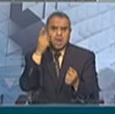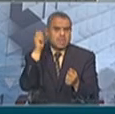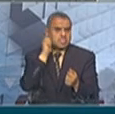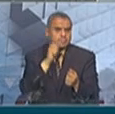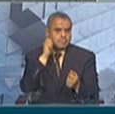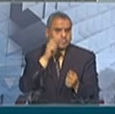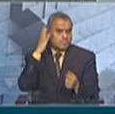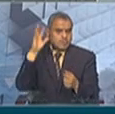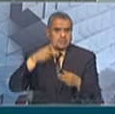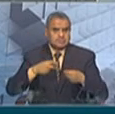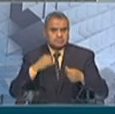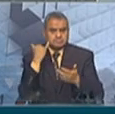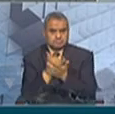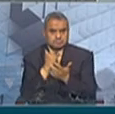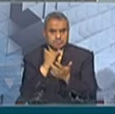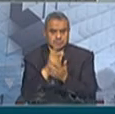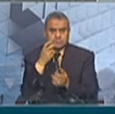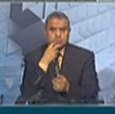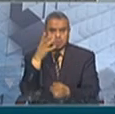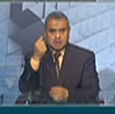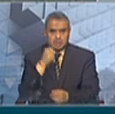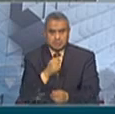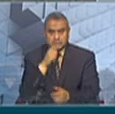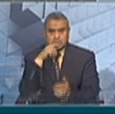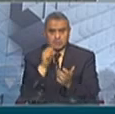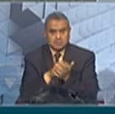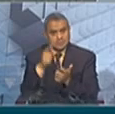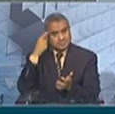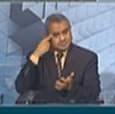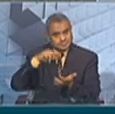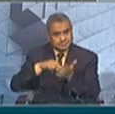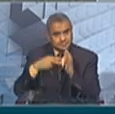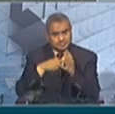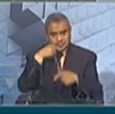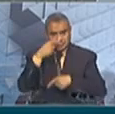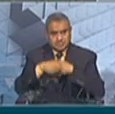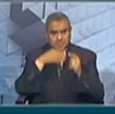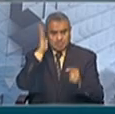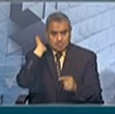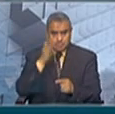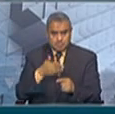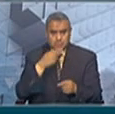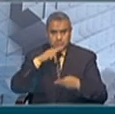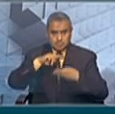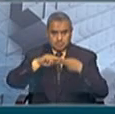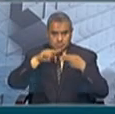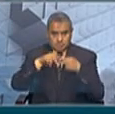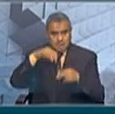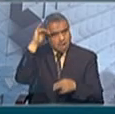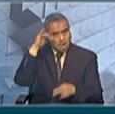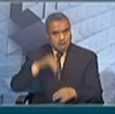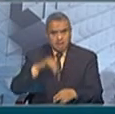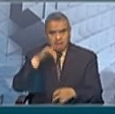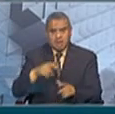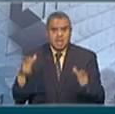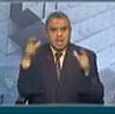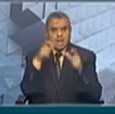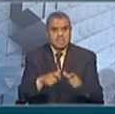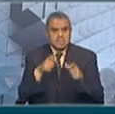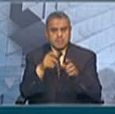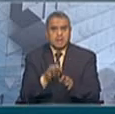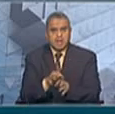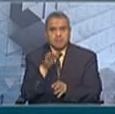بين الإخوة الأعداء في طرابلس. نعم، إذن لا تعول كثيرا على ما يمكن أن تخرج به هذه الاجتماعات في ضوء